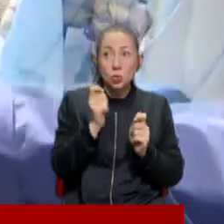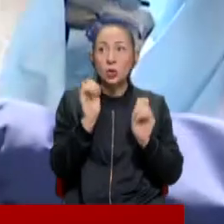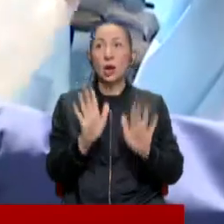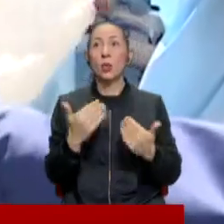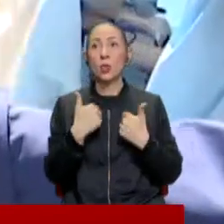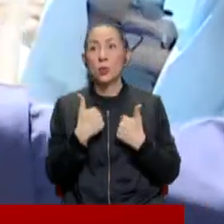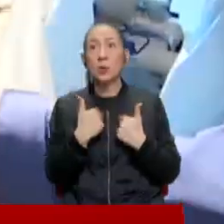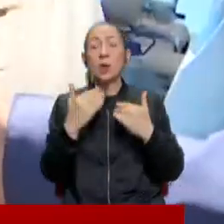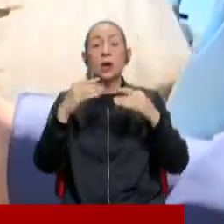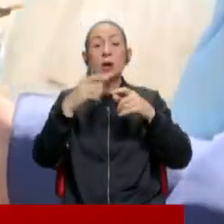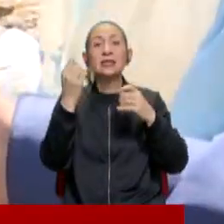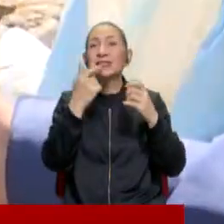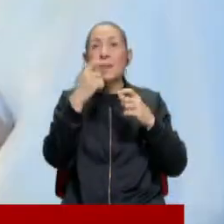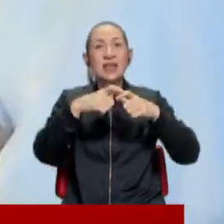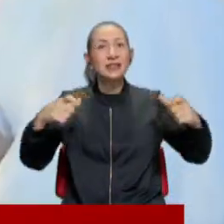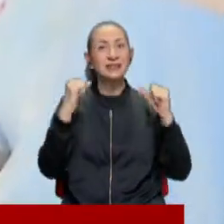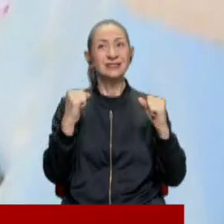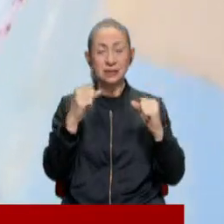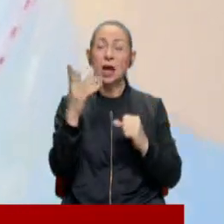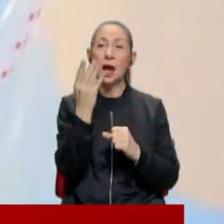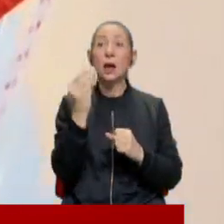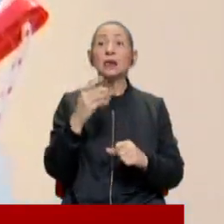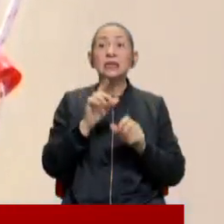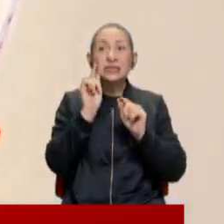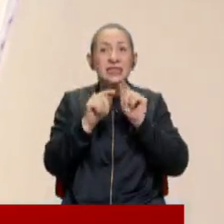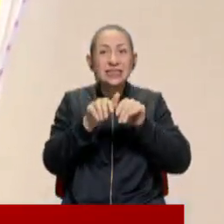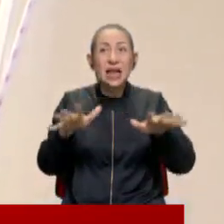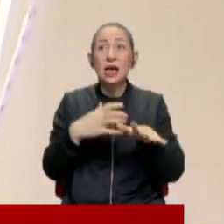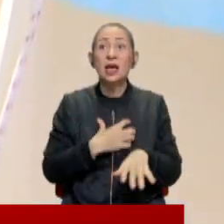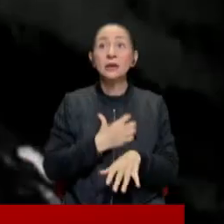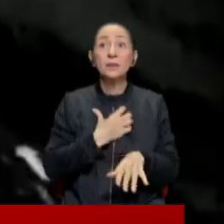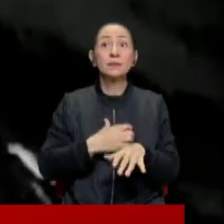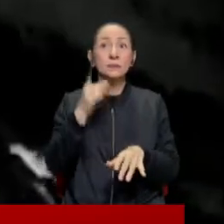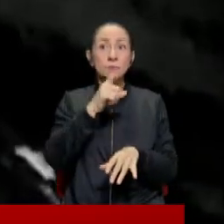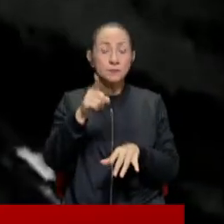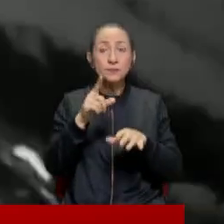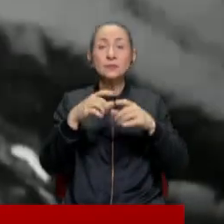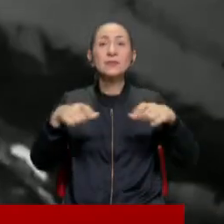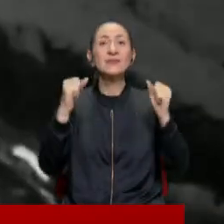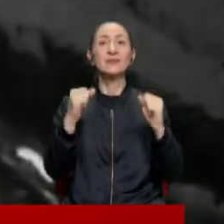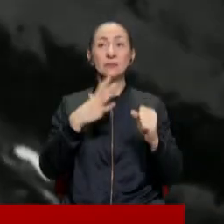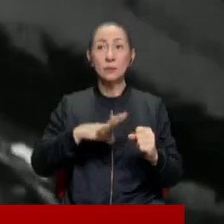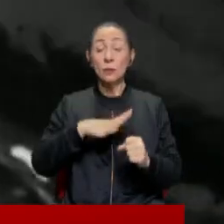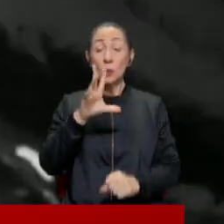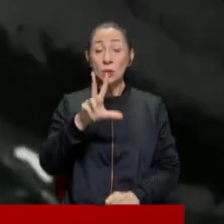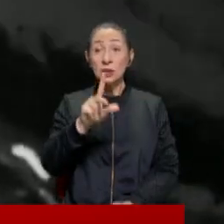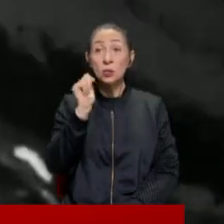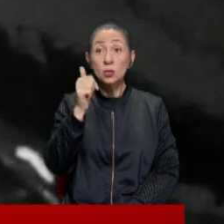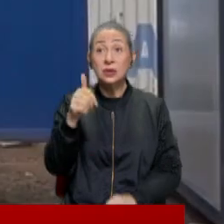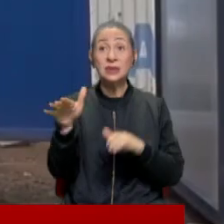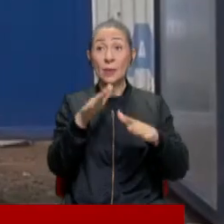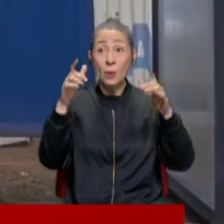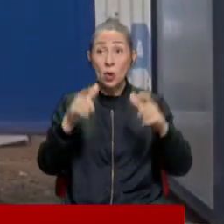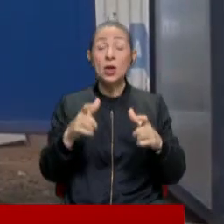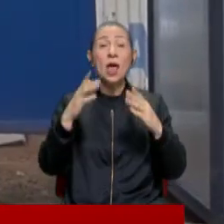kalıyoruz konteyner Tabii ki daha iyi olur salgın endişesi ile konteyner talep ediyordu depremde 32 gündür deprem bölgesinde